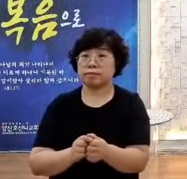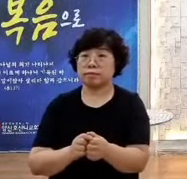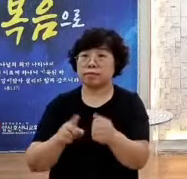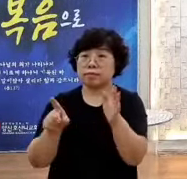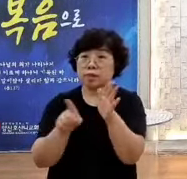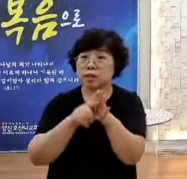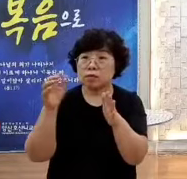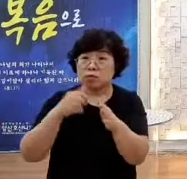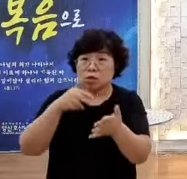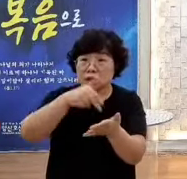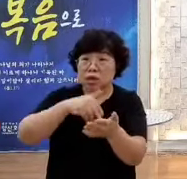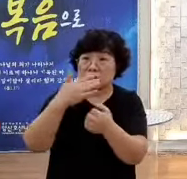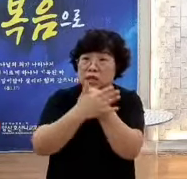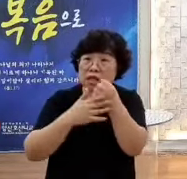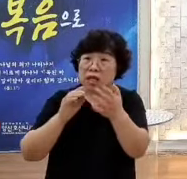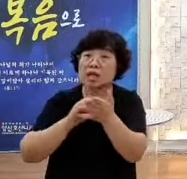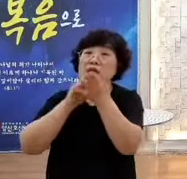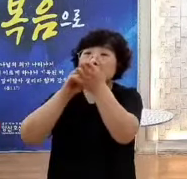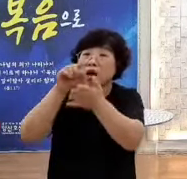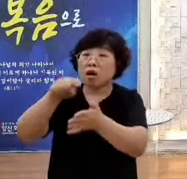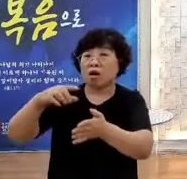들어감을 얻었으며 그랬죠.